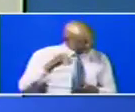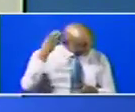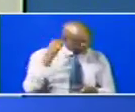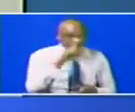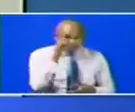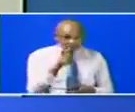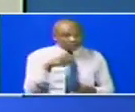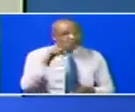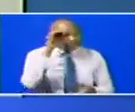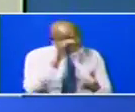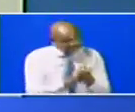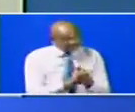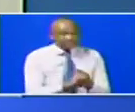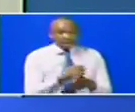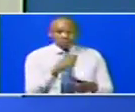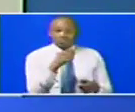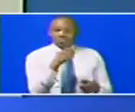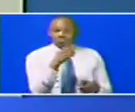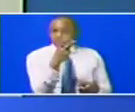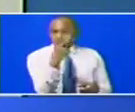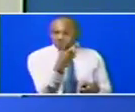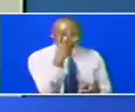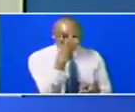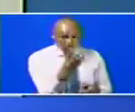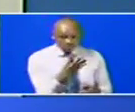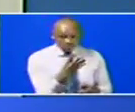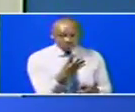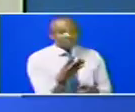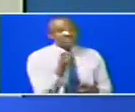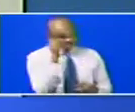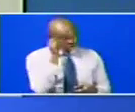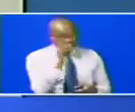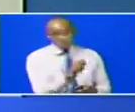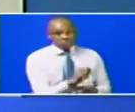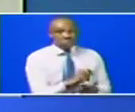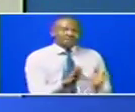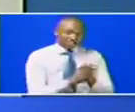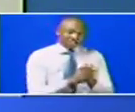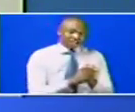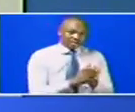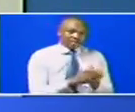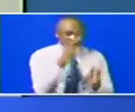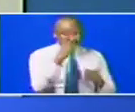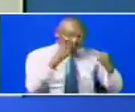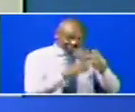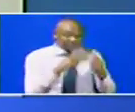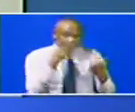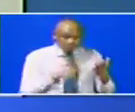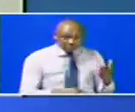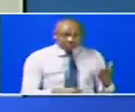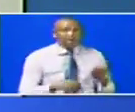ajali haina kinga? 49% wamesema ndio, 24% wamesema la, 27%